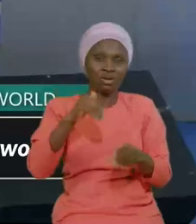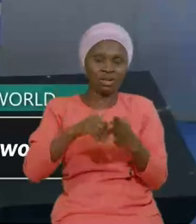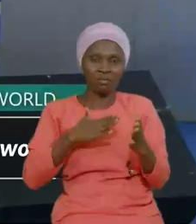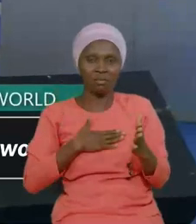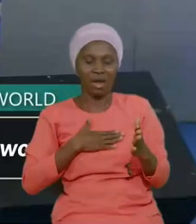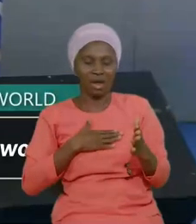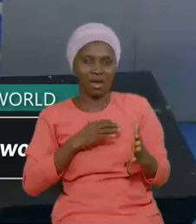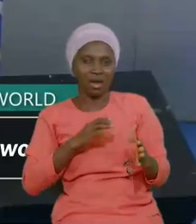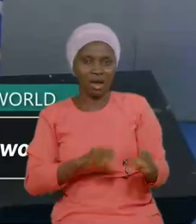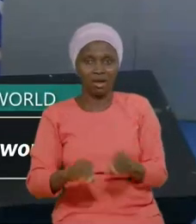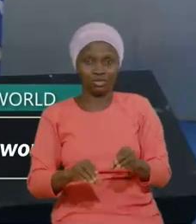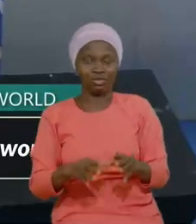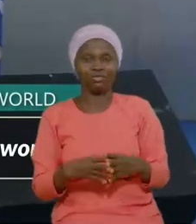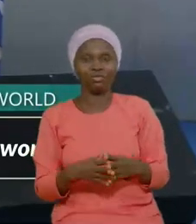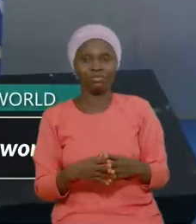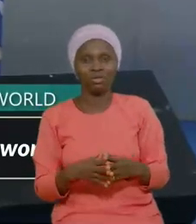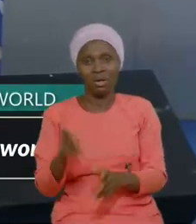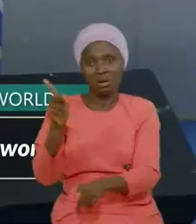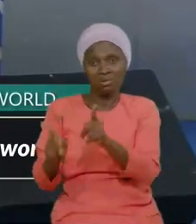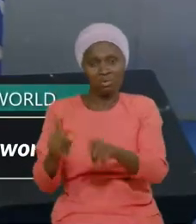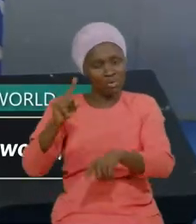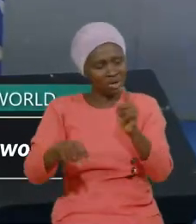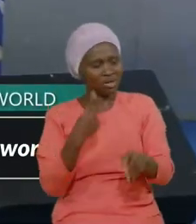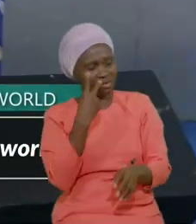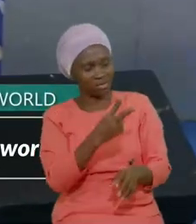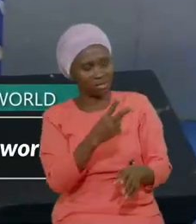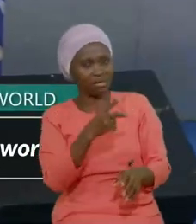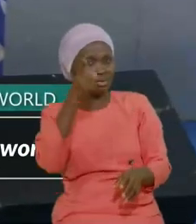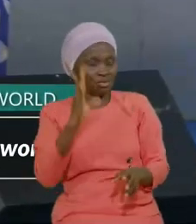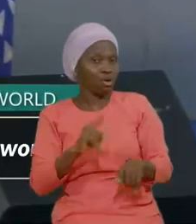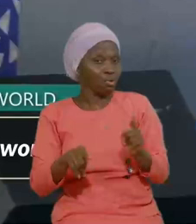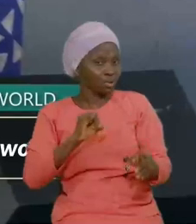Les gens ne connaissent pas Dieu, mais il faut refléter Dieu dans tes actions.